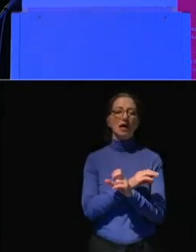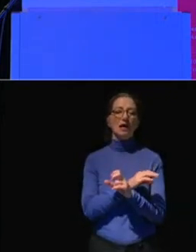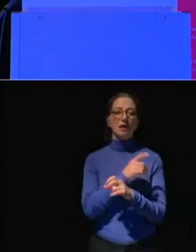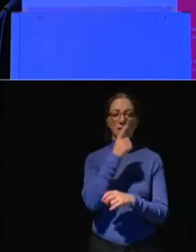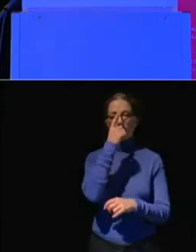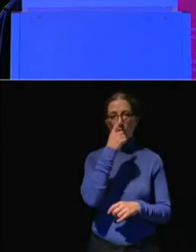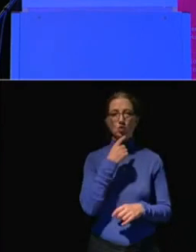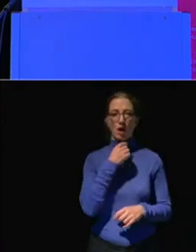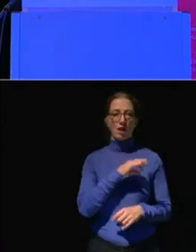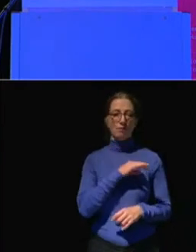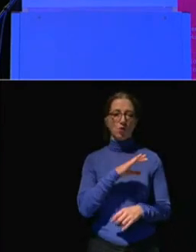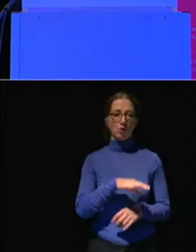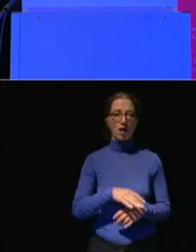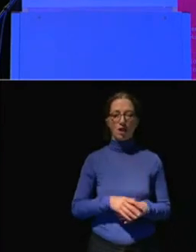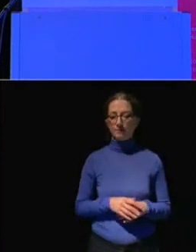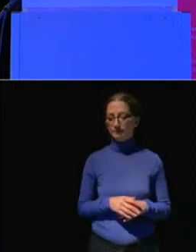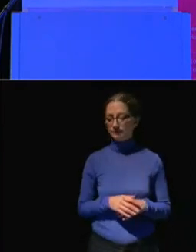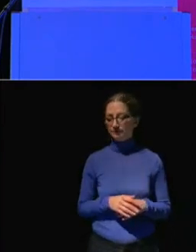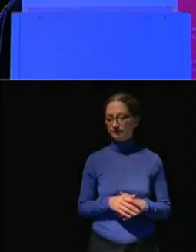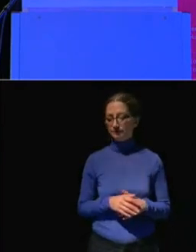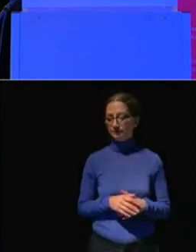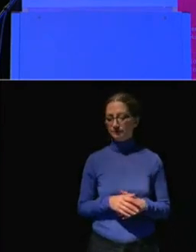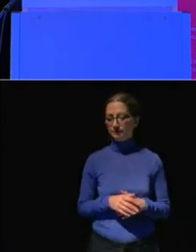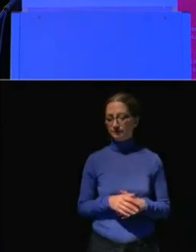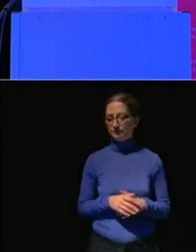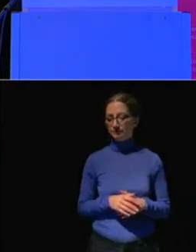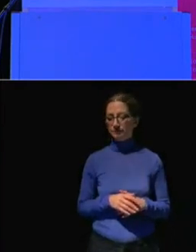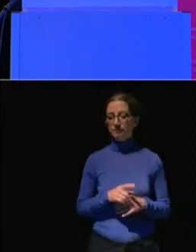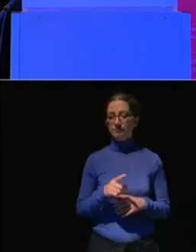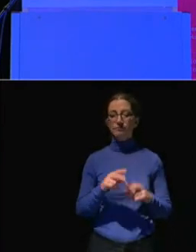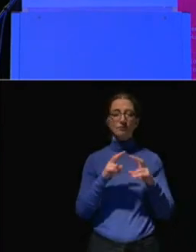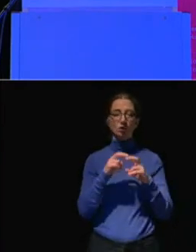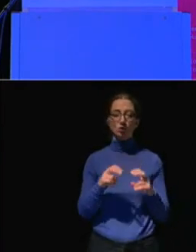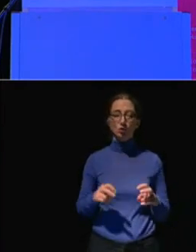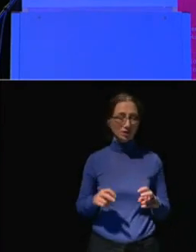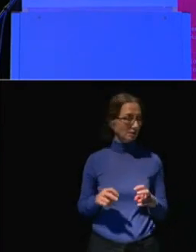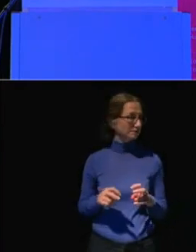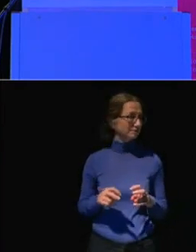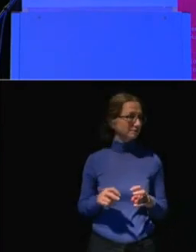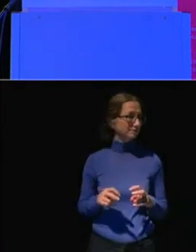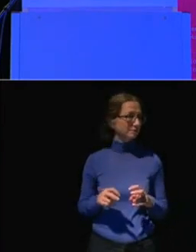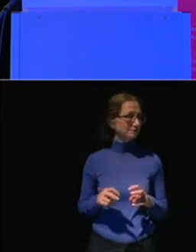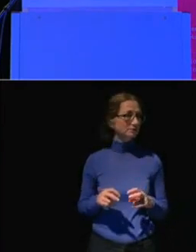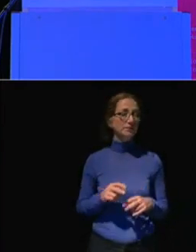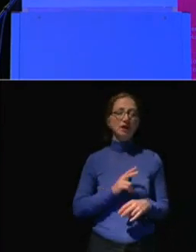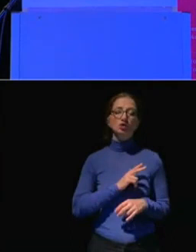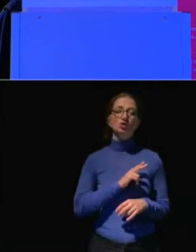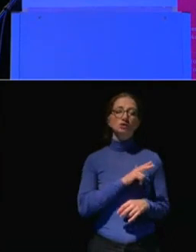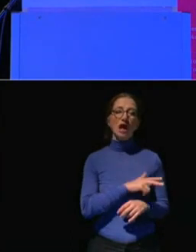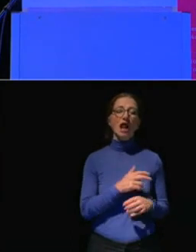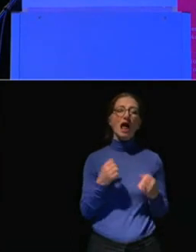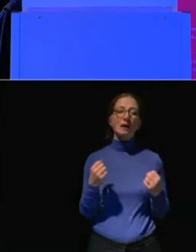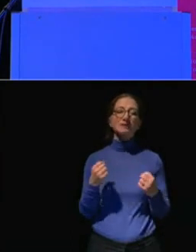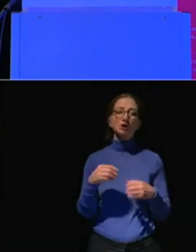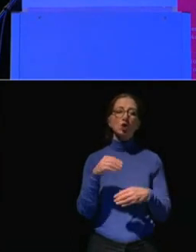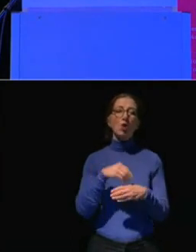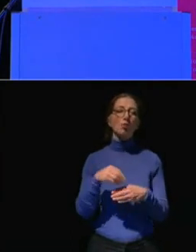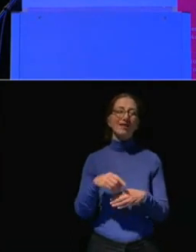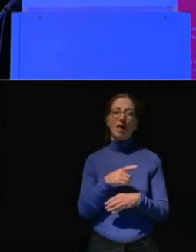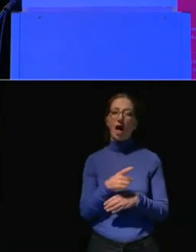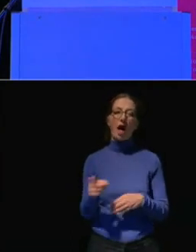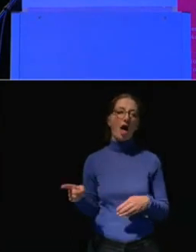Portugal. Auch hat die Studie es leider nicht hergegeben, sich alle sozialen Absicherungskomponenten